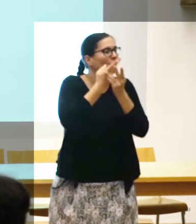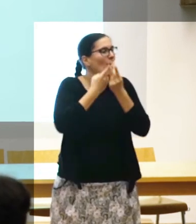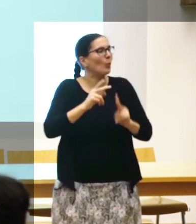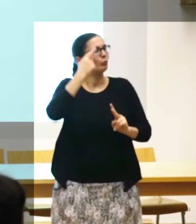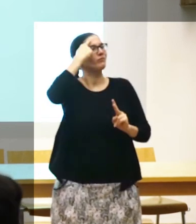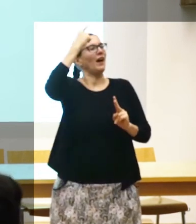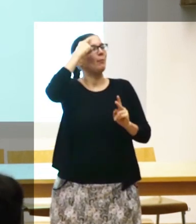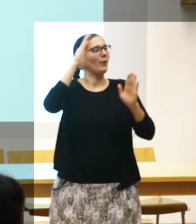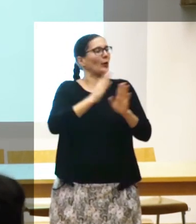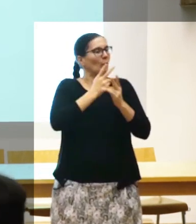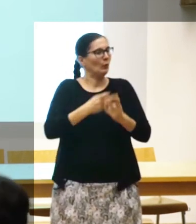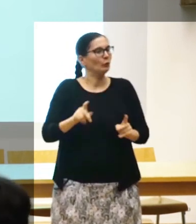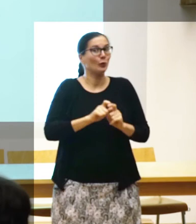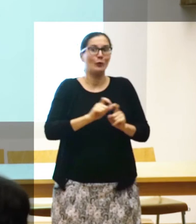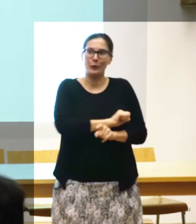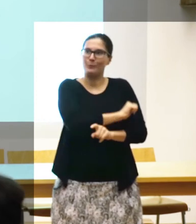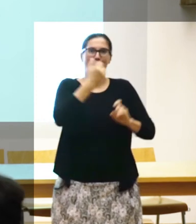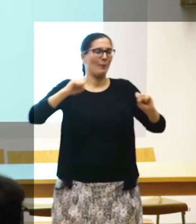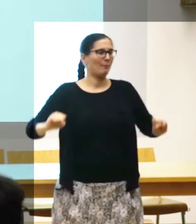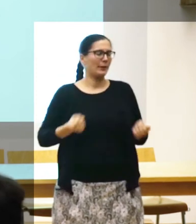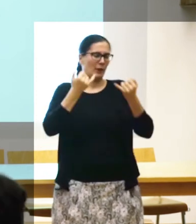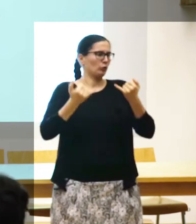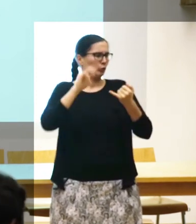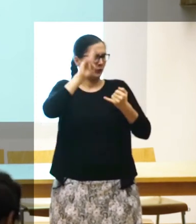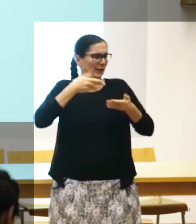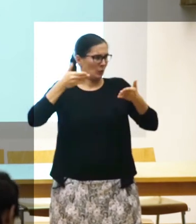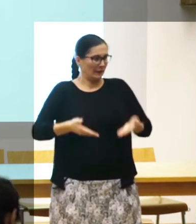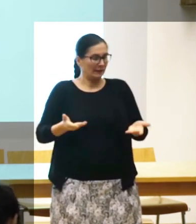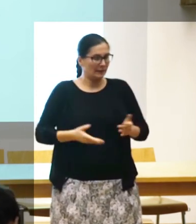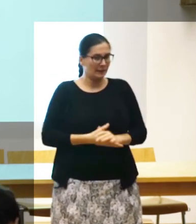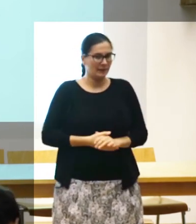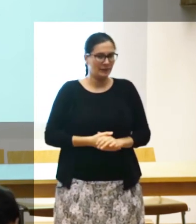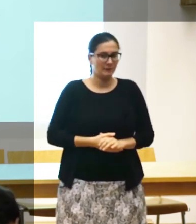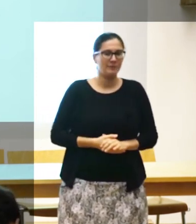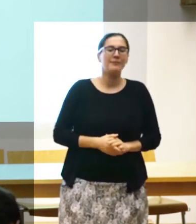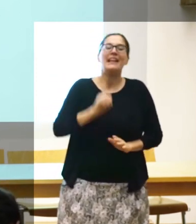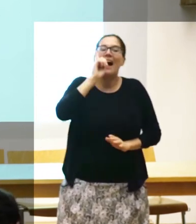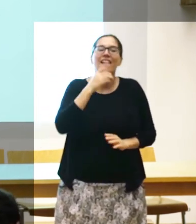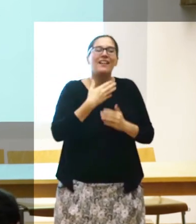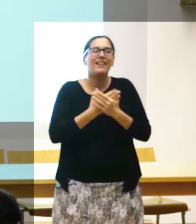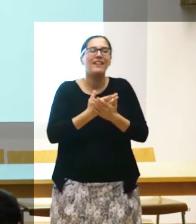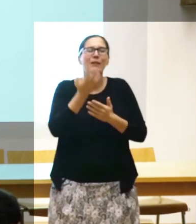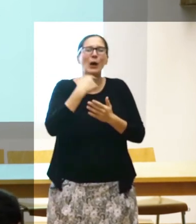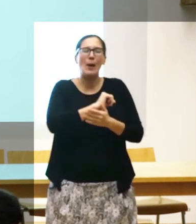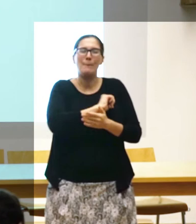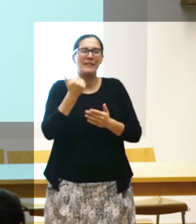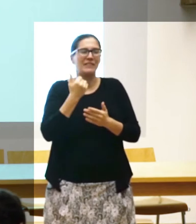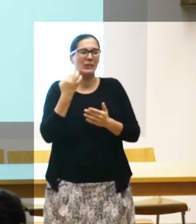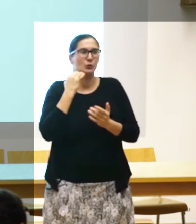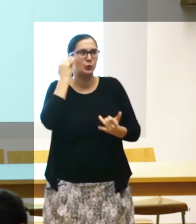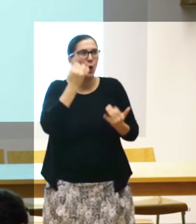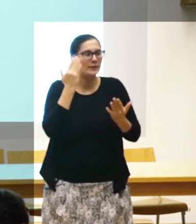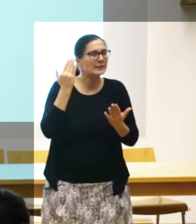dovnitř té instituce, tak směrem jakoby navenek, tak to tak úplně pravda není, protože první starost, která v